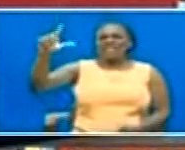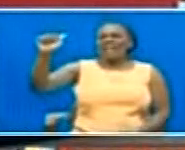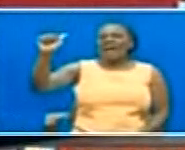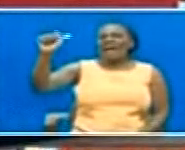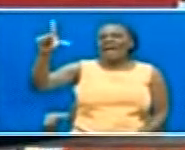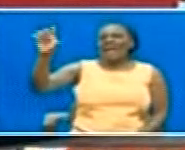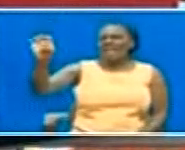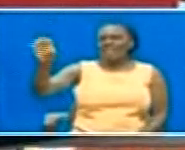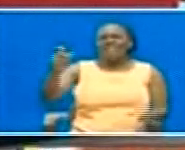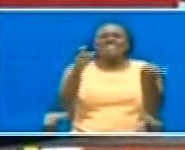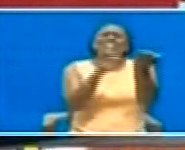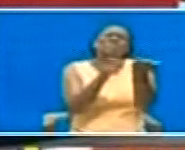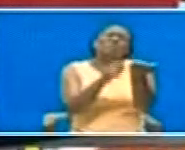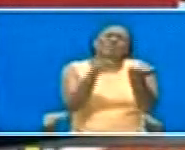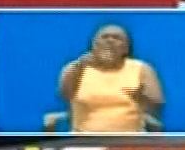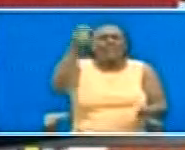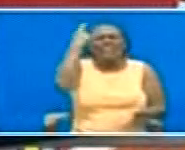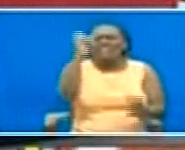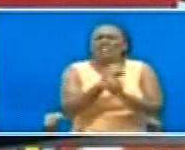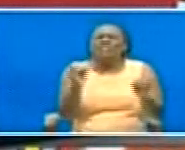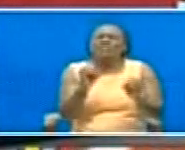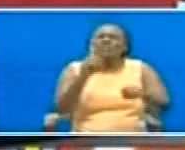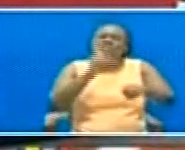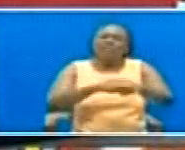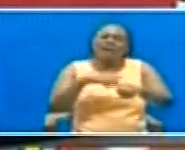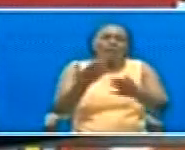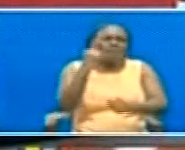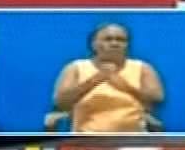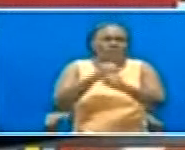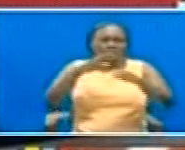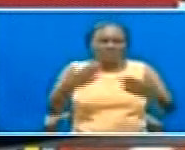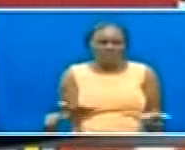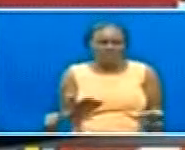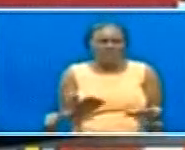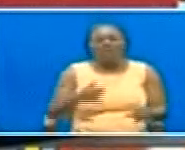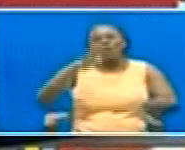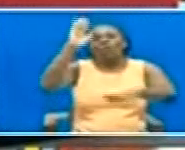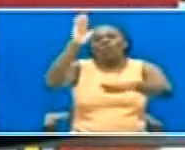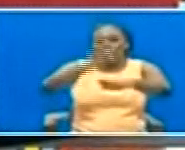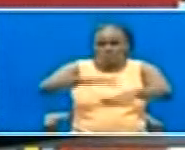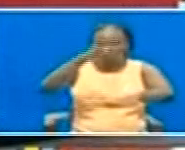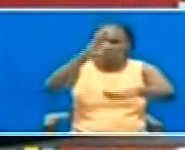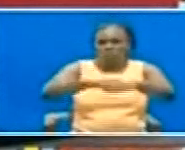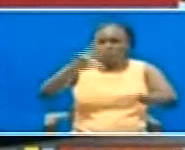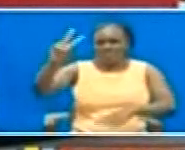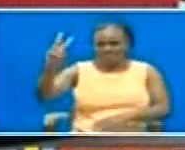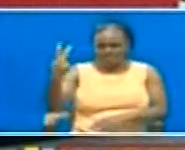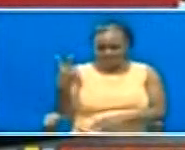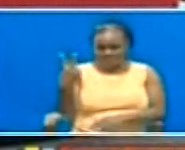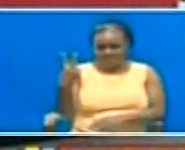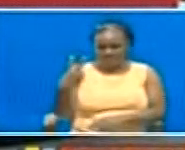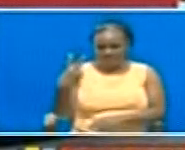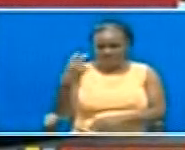kidogo Kiswahili kina kupiga chenga. Je, how was the season for you? The season was excellent. It is the second ZUBL